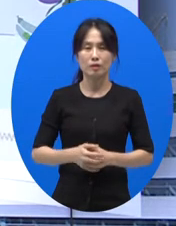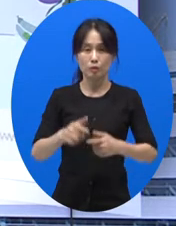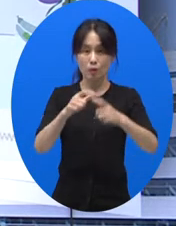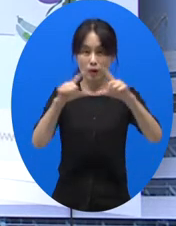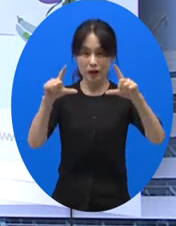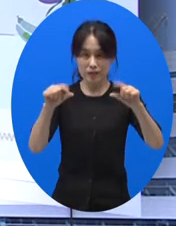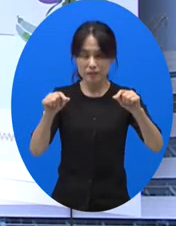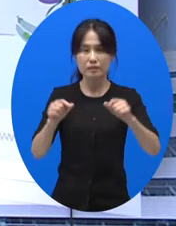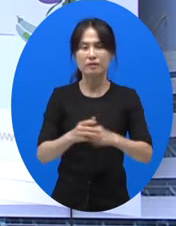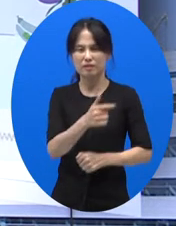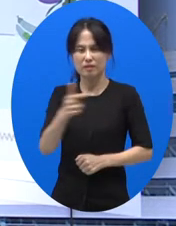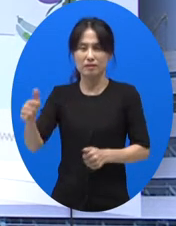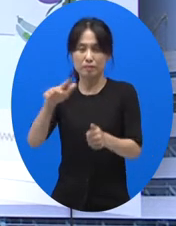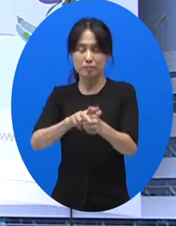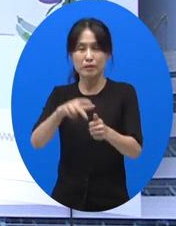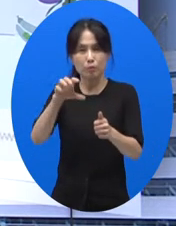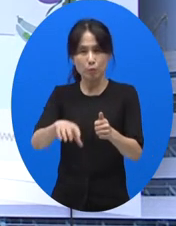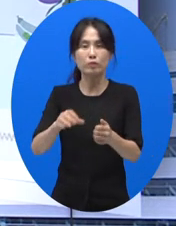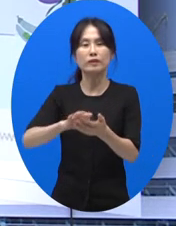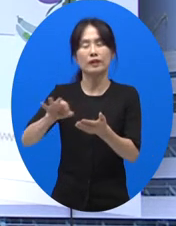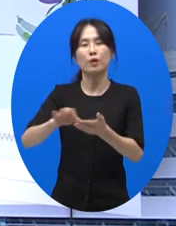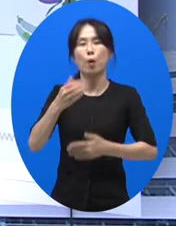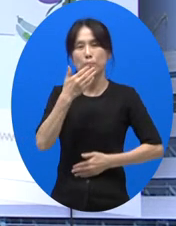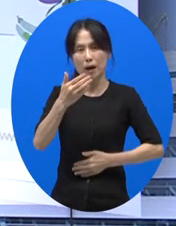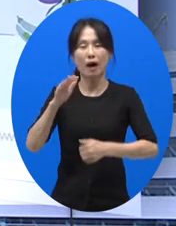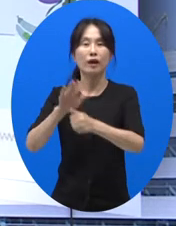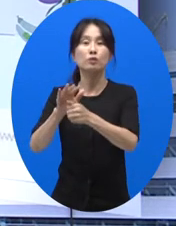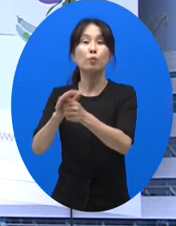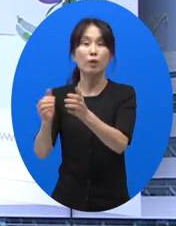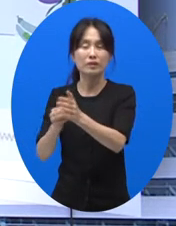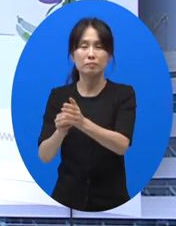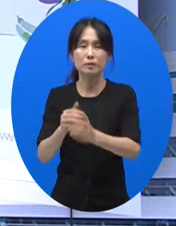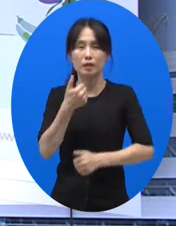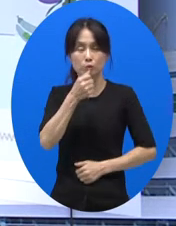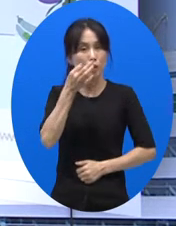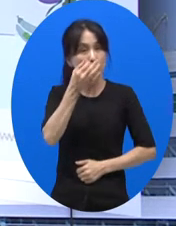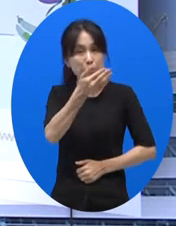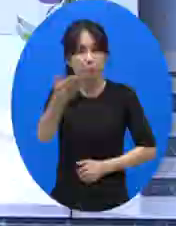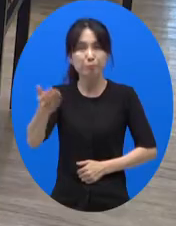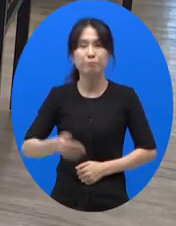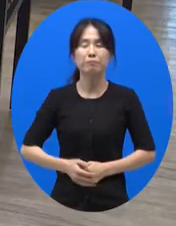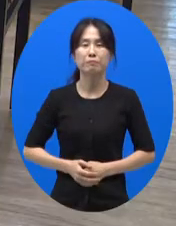대형마트 푸드코트에서도 사용할 수 있게 했습니다. 현장 리포트 함께 보시죠.